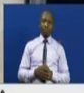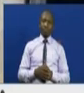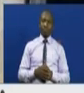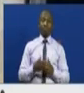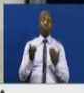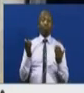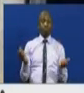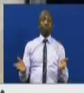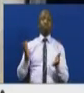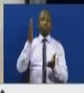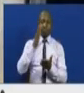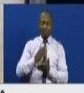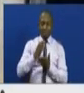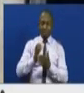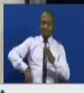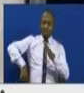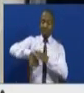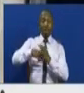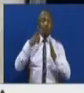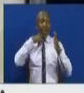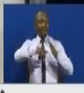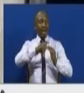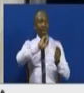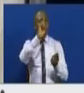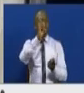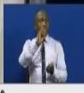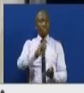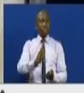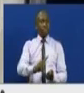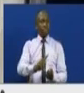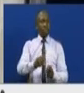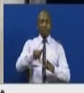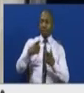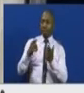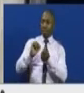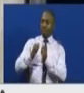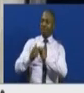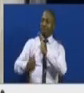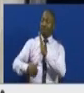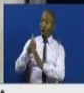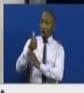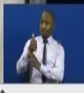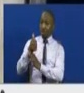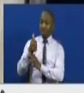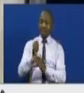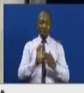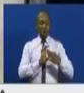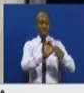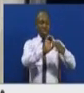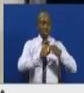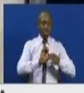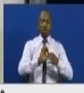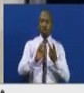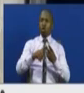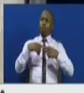Ni kwamba ni kweli soka la ndani limeshuka kadri ambavyo, lakini viongozi wa shirikisho wanajitahidi